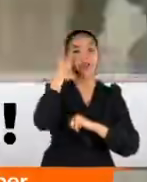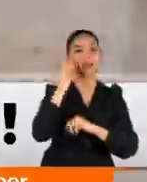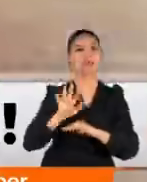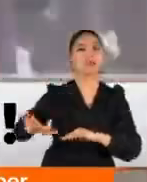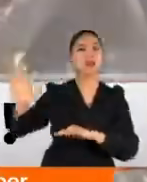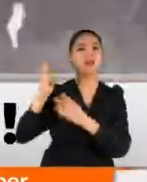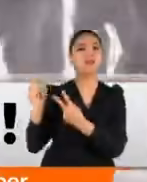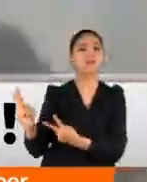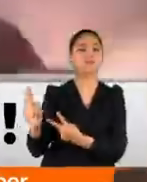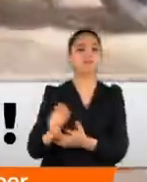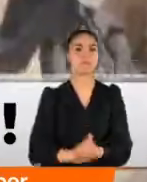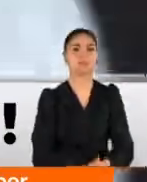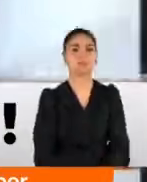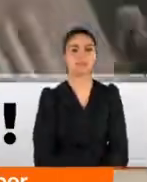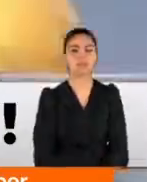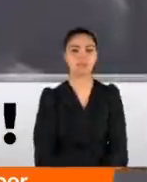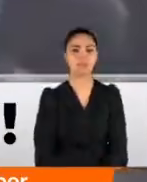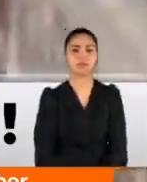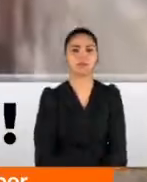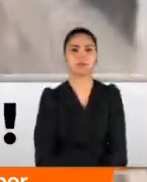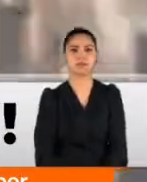İsrail bu